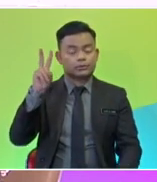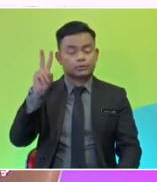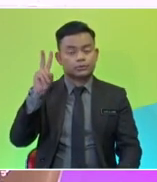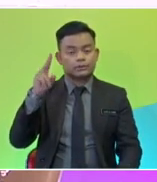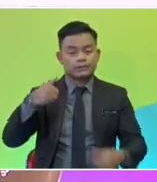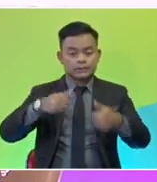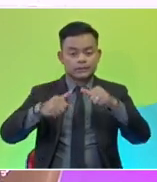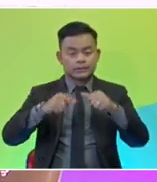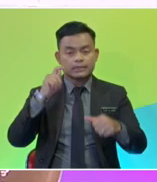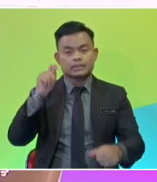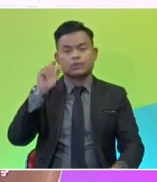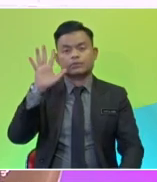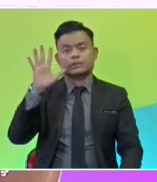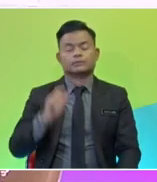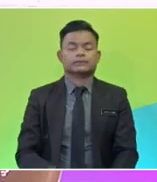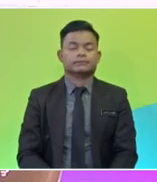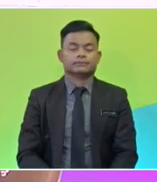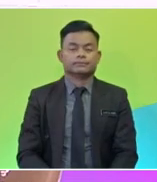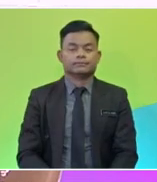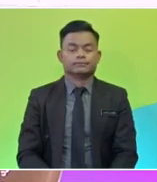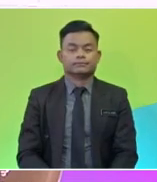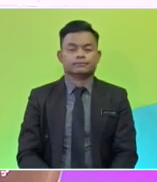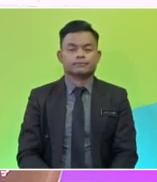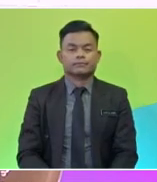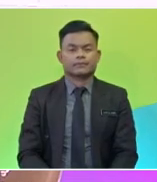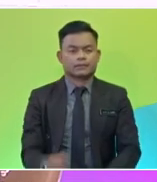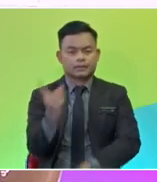tahun 5 hari ini memang cukup menarik